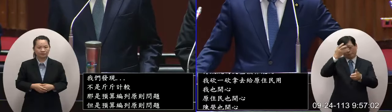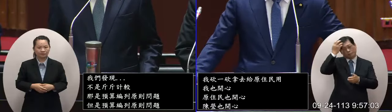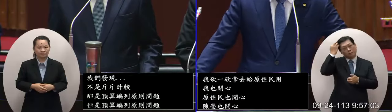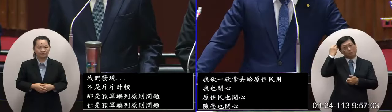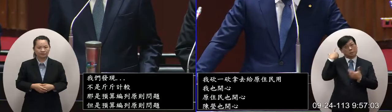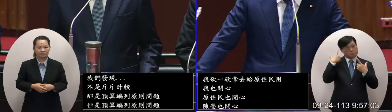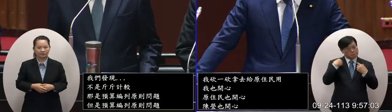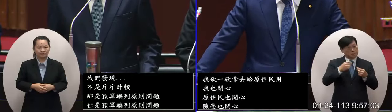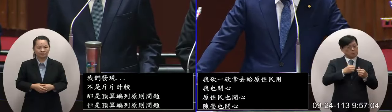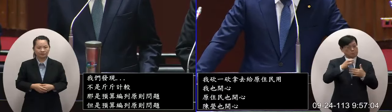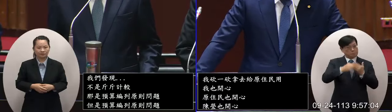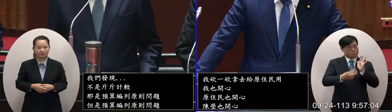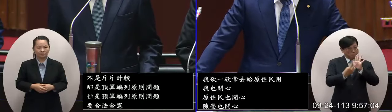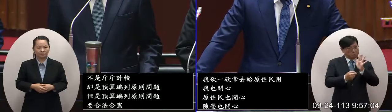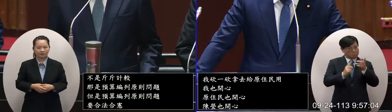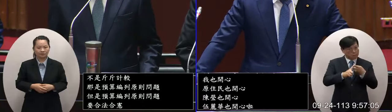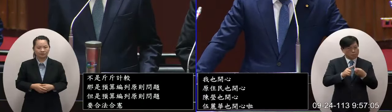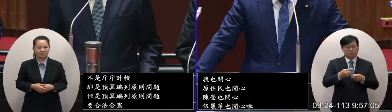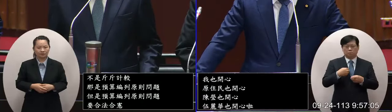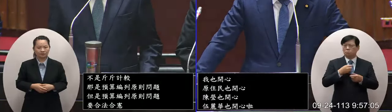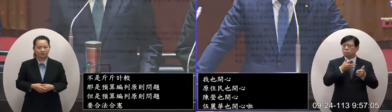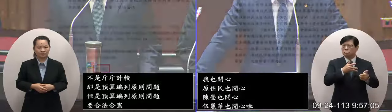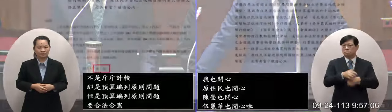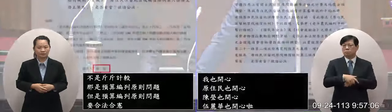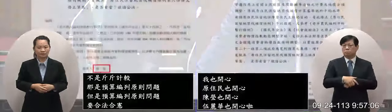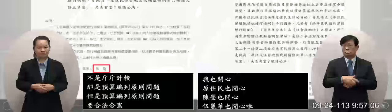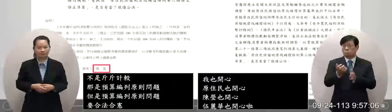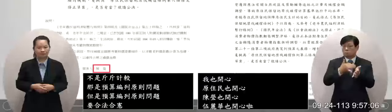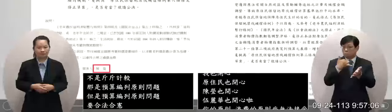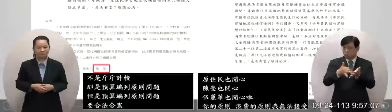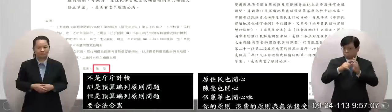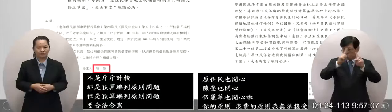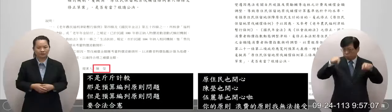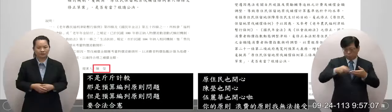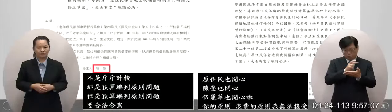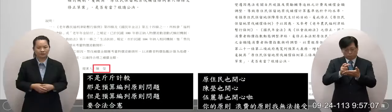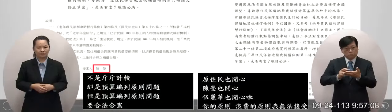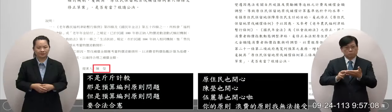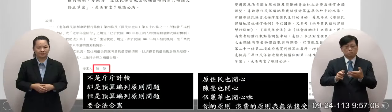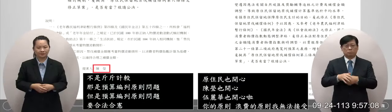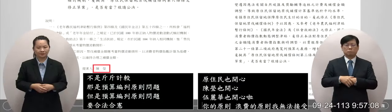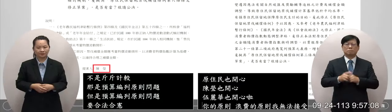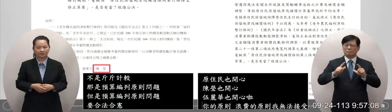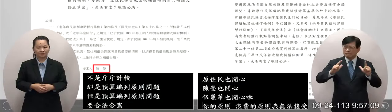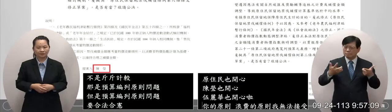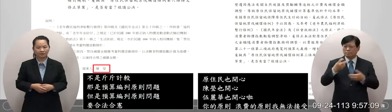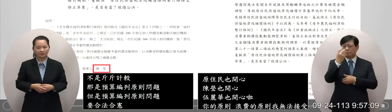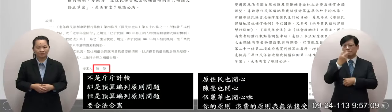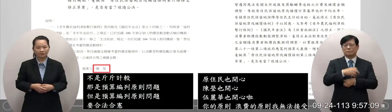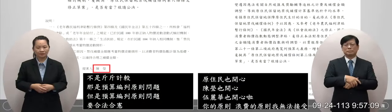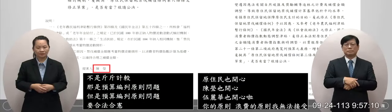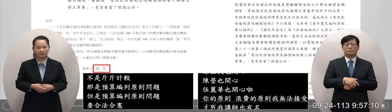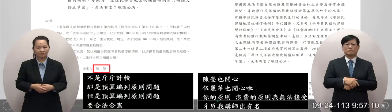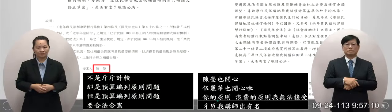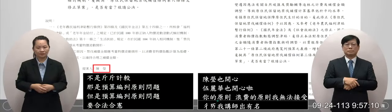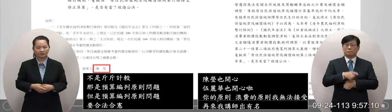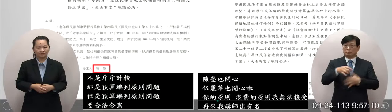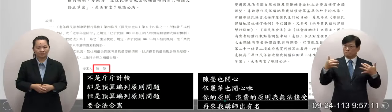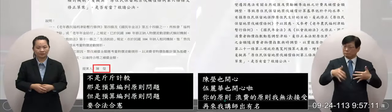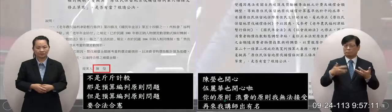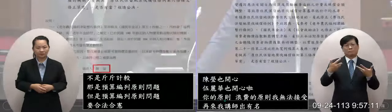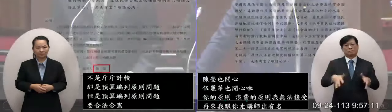出有名啊。我跟你讲，整个预算书我也看了，大致粗略的看了一下，真的问题